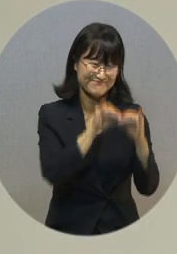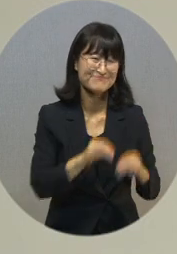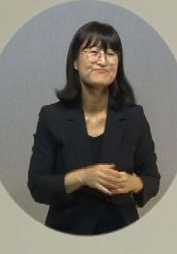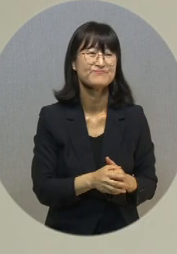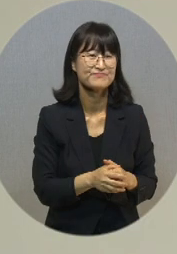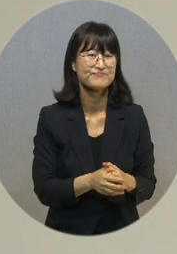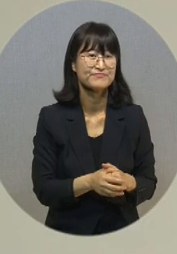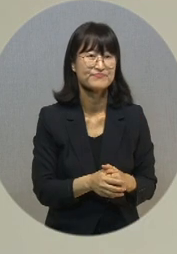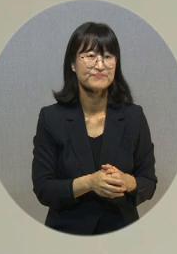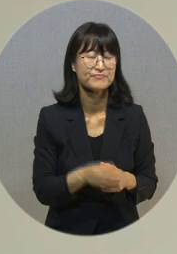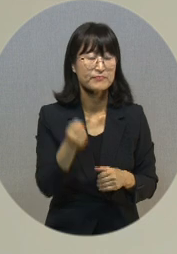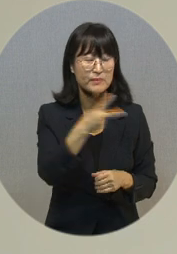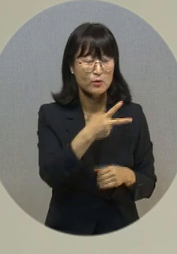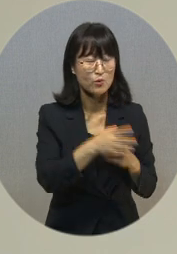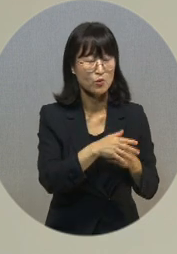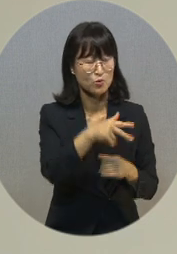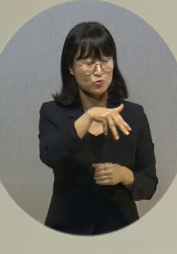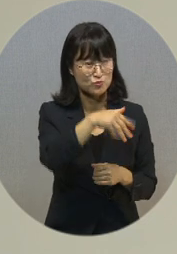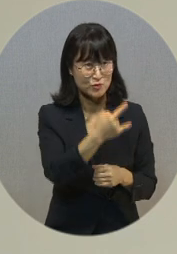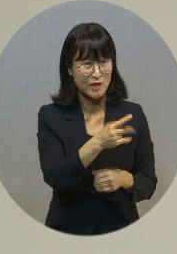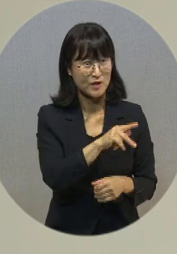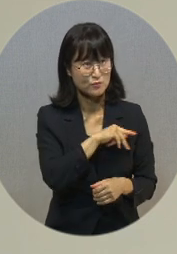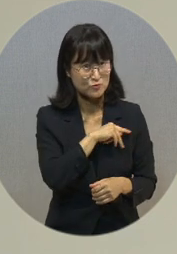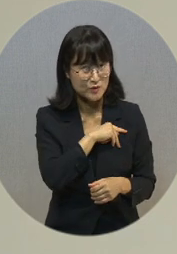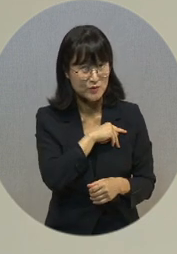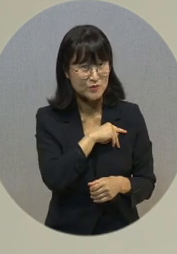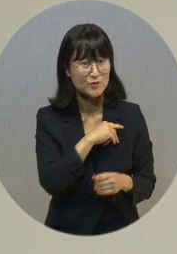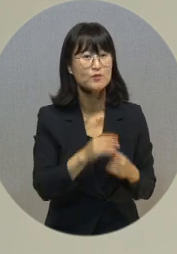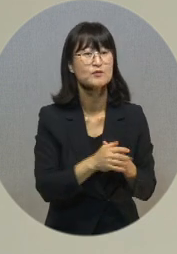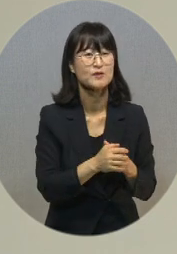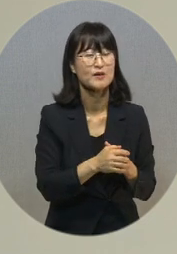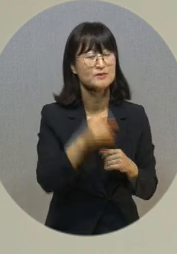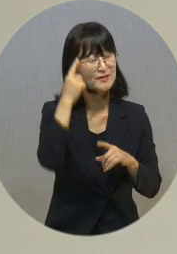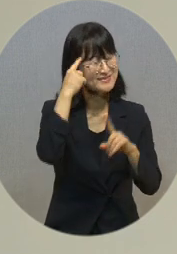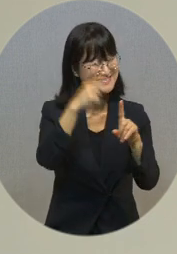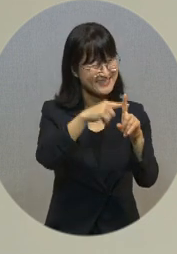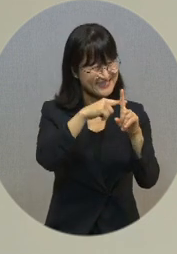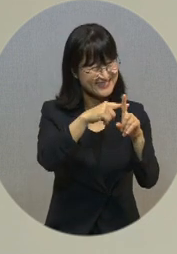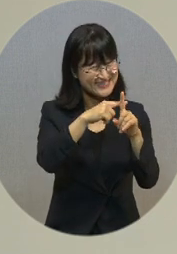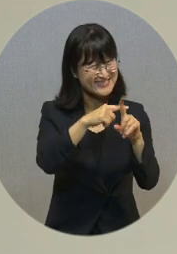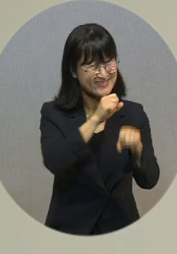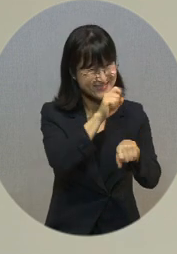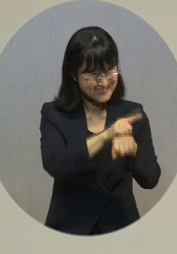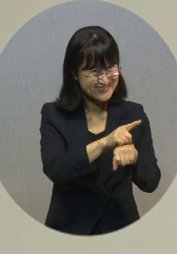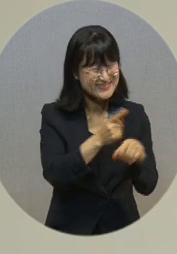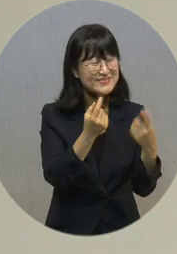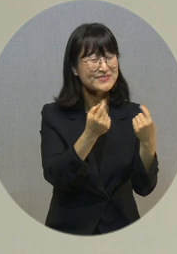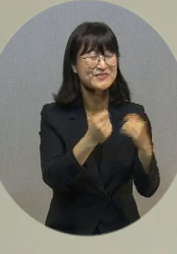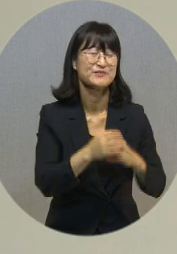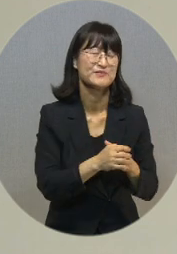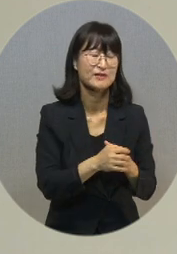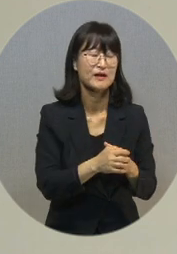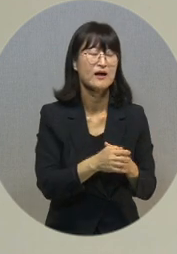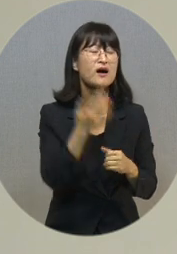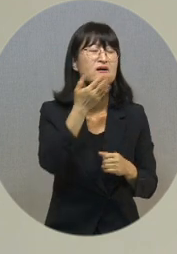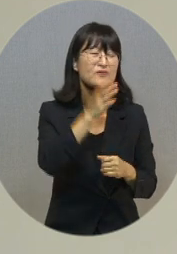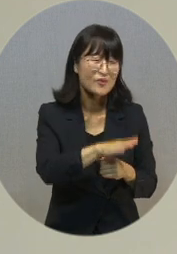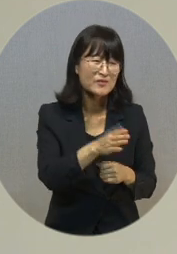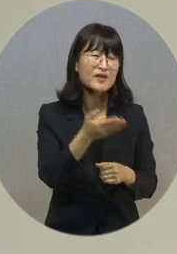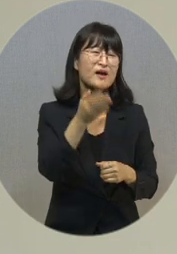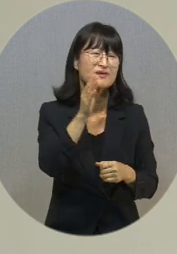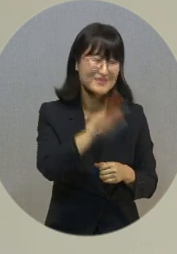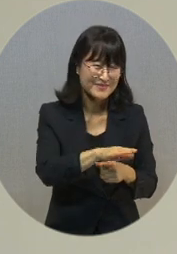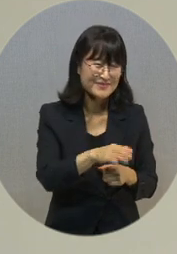우리 최보연 의원님은 아까도 긍정적이라고 얘기하셨는데 아무리 그래도